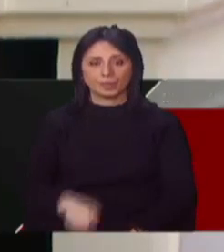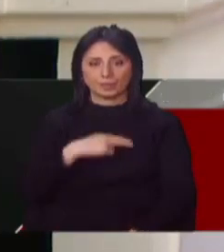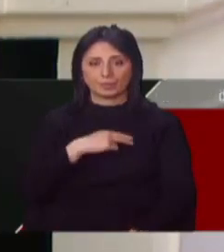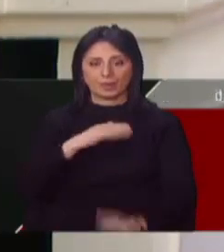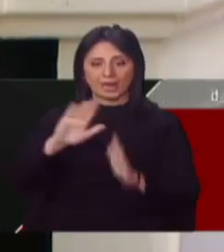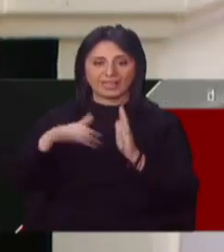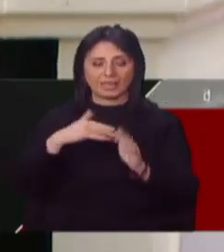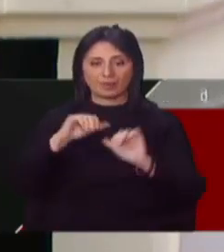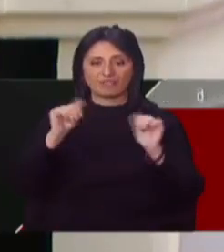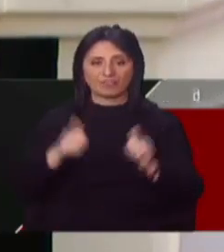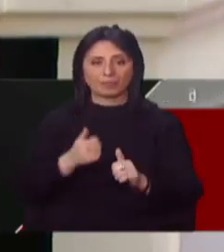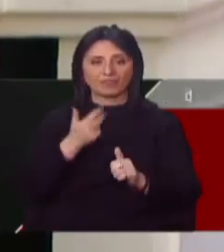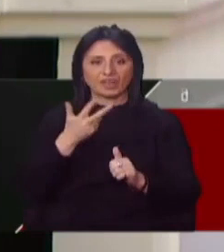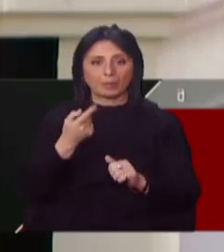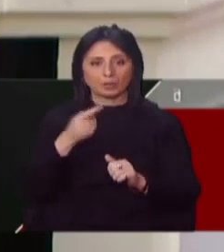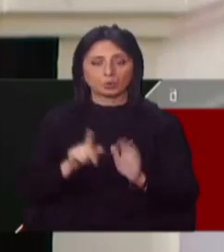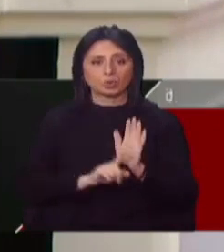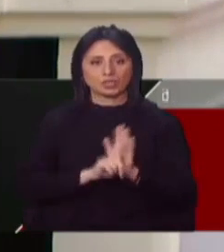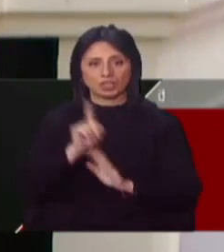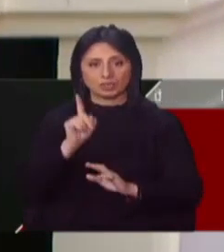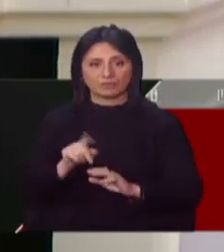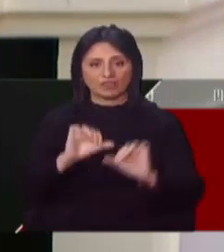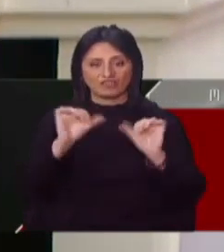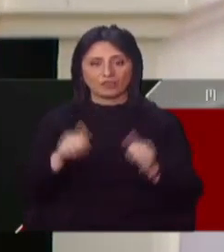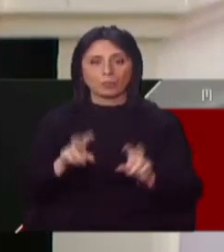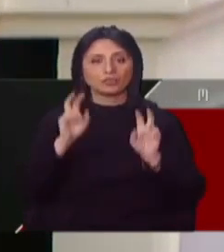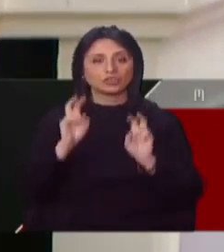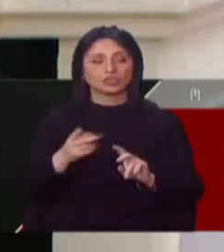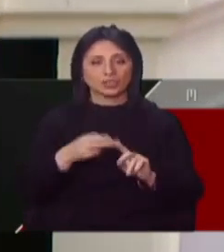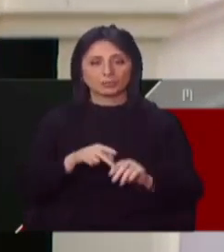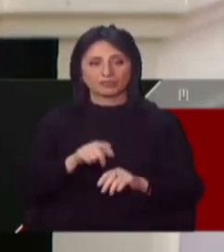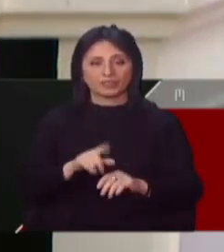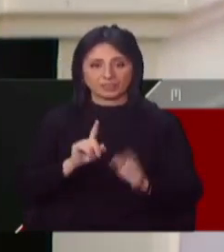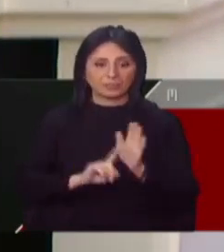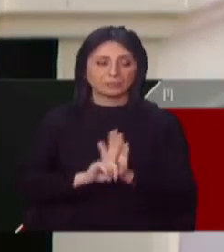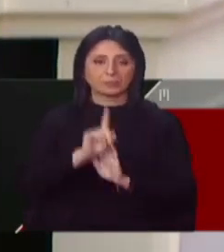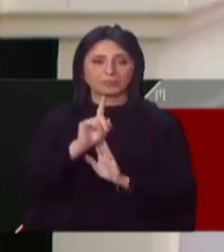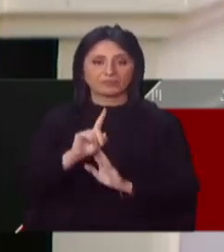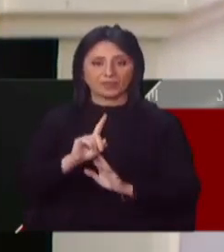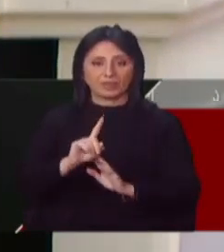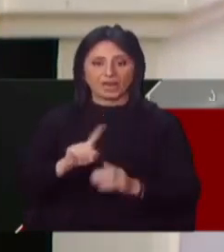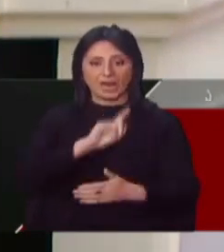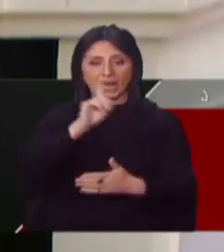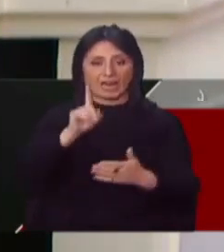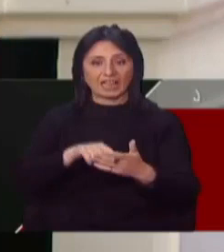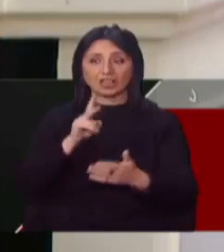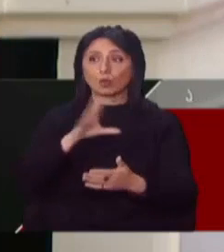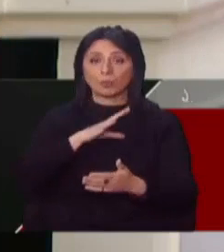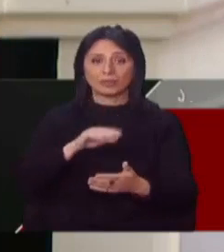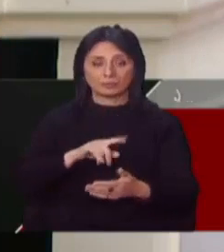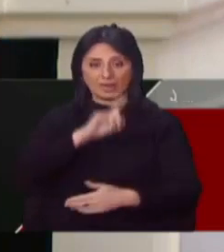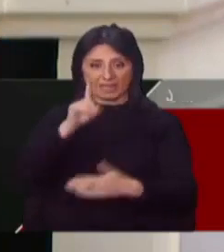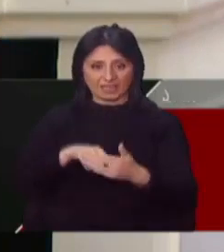პარლამენტში ინტერპელაციის ფორმატი რამდენიმე წუთში დაიწყება. ფორმატი გულისხმობს იმას, რომ თავდაპირველად კითხვის ავტორები